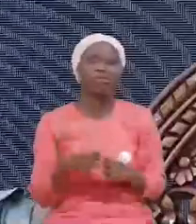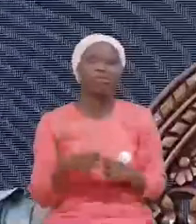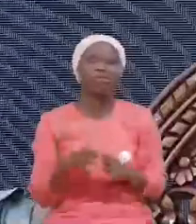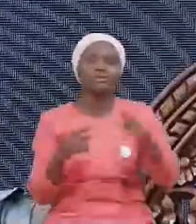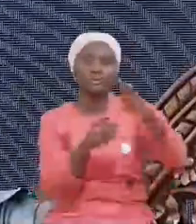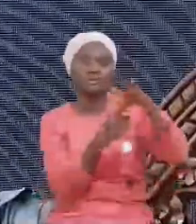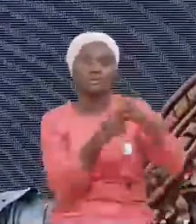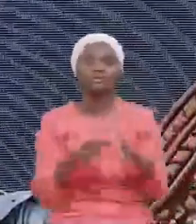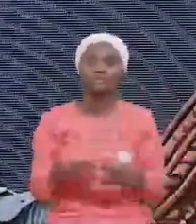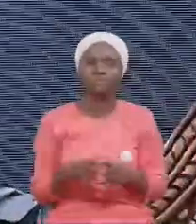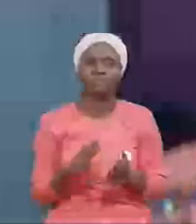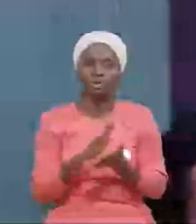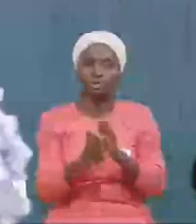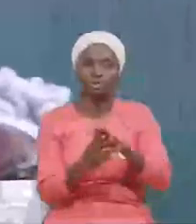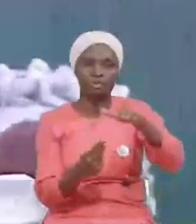Un héros vertueux.